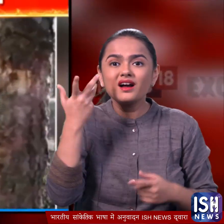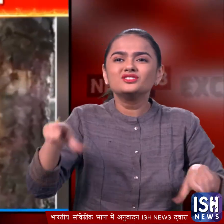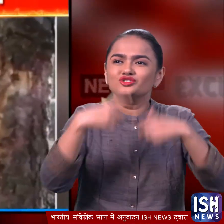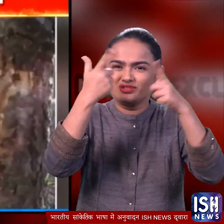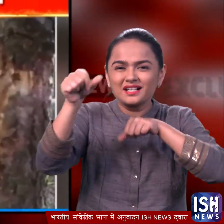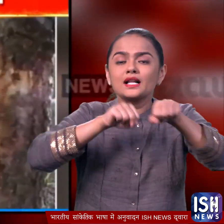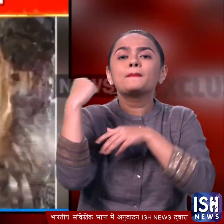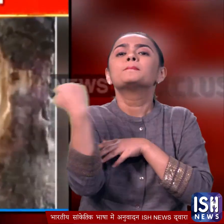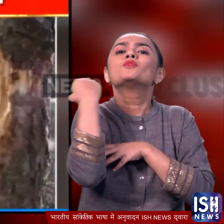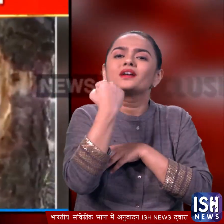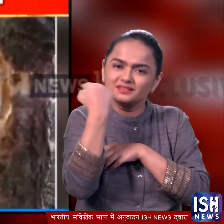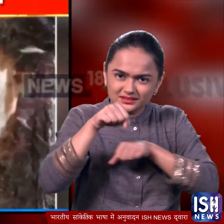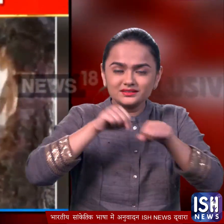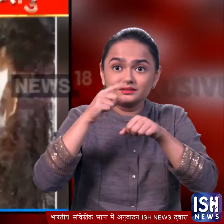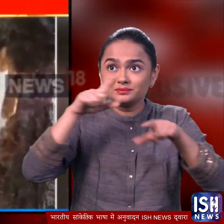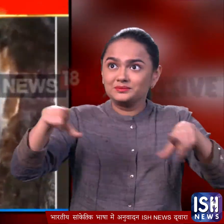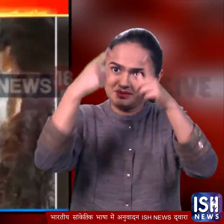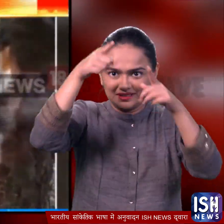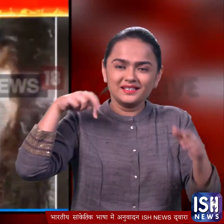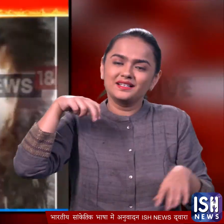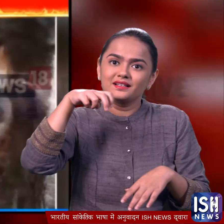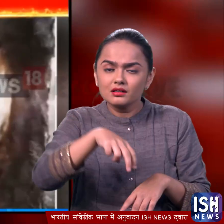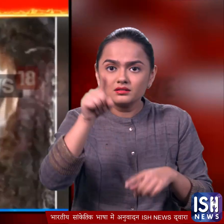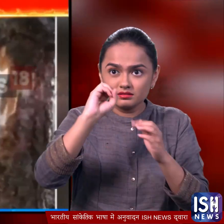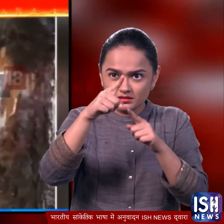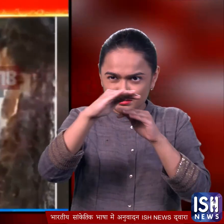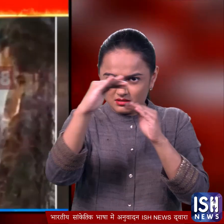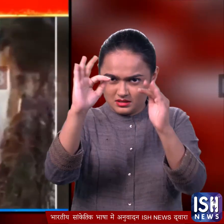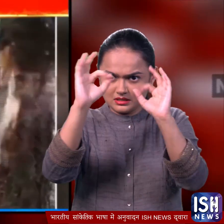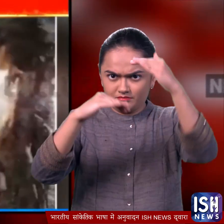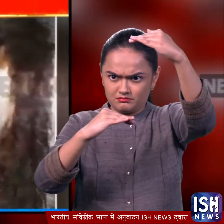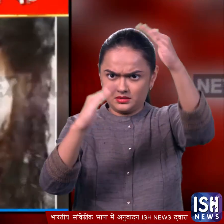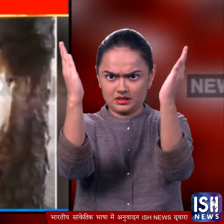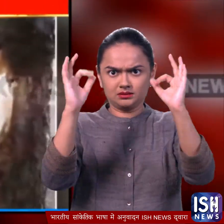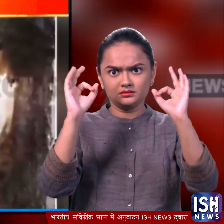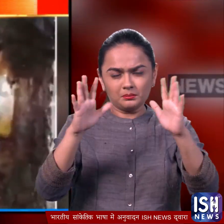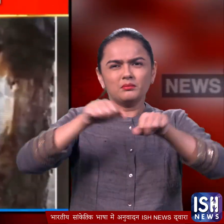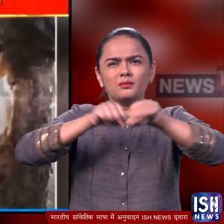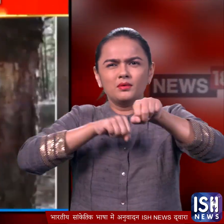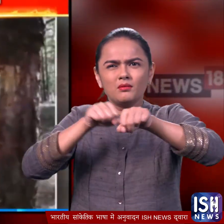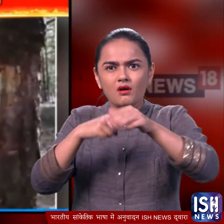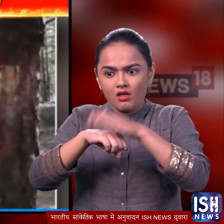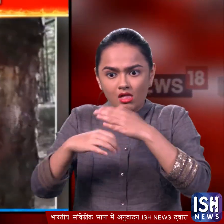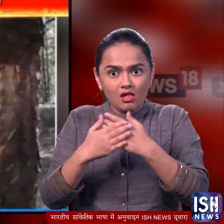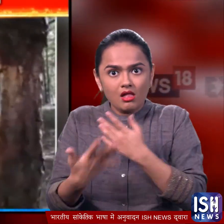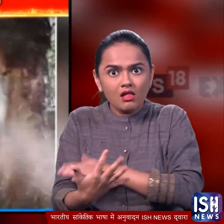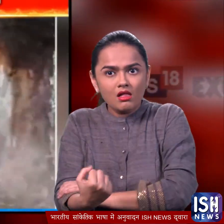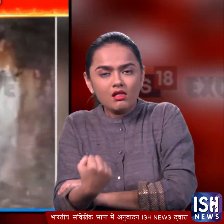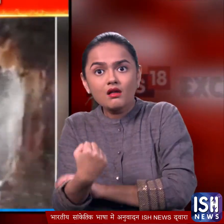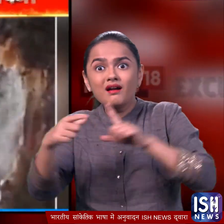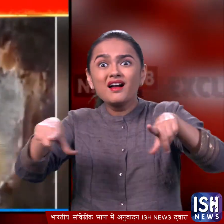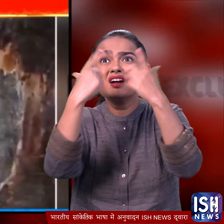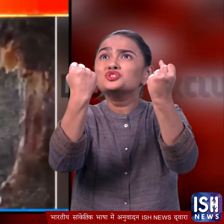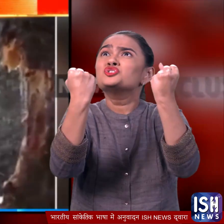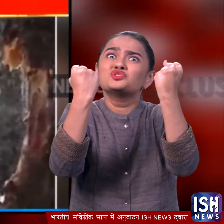जंगल में मुक्केबाजी की प्रैक्टिस कर रही वो बच्ची एक पेड़ के पास पहुंची और उसके तने को निशाना बनाकर पंच जड़ने लगी। उसके मुक्के इतने दमदार